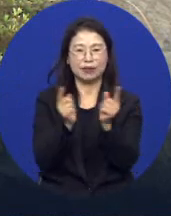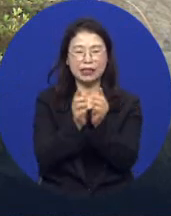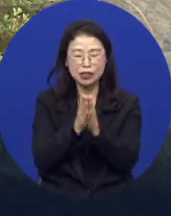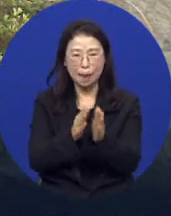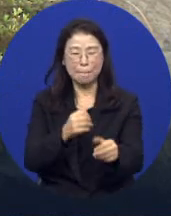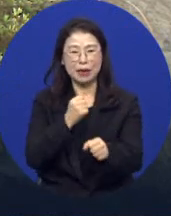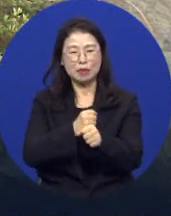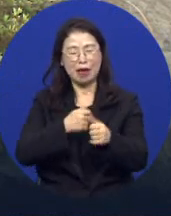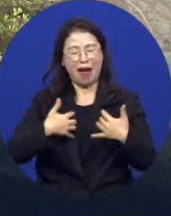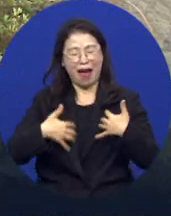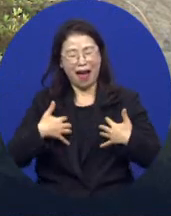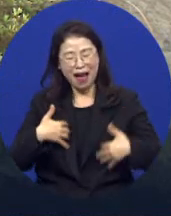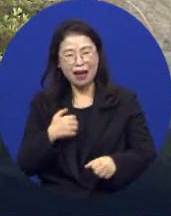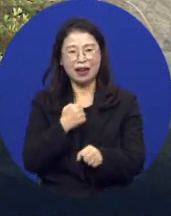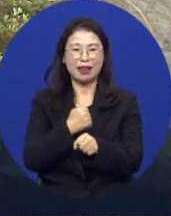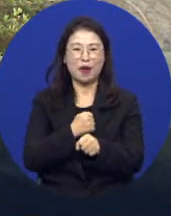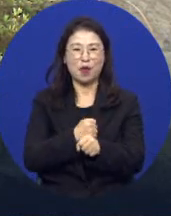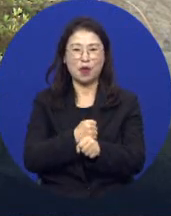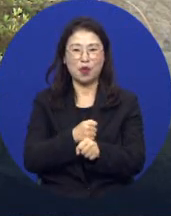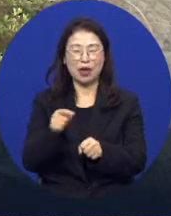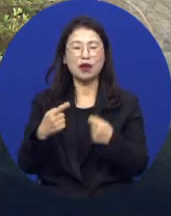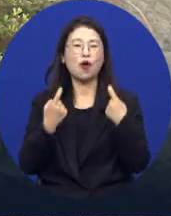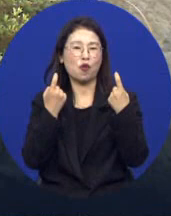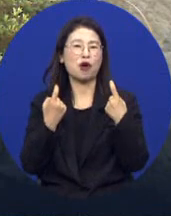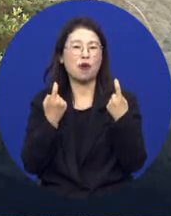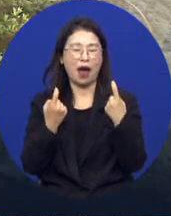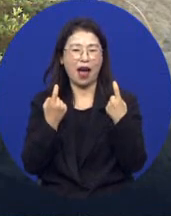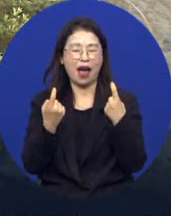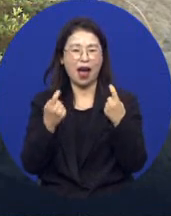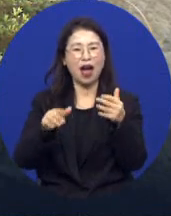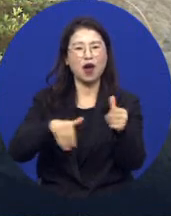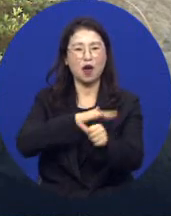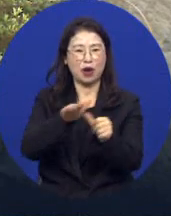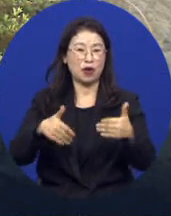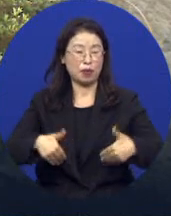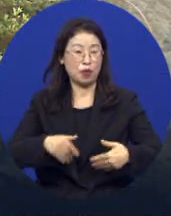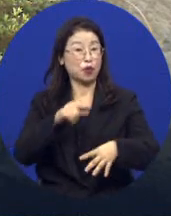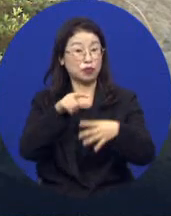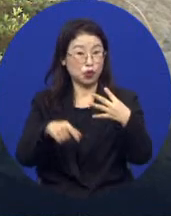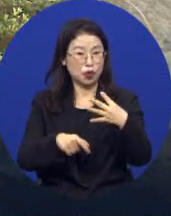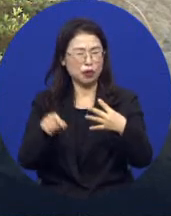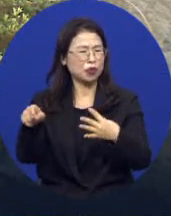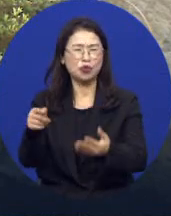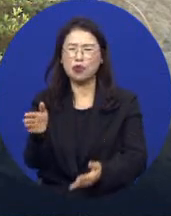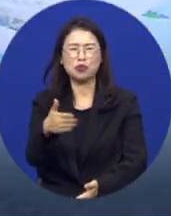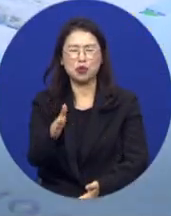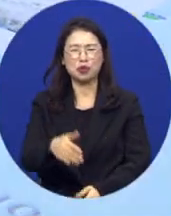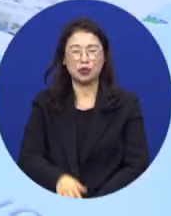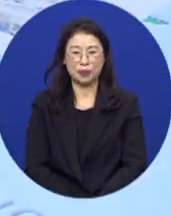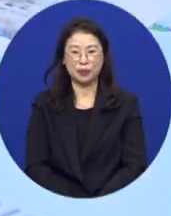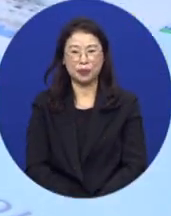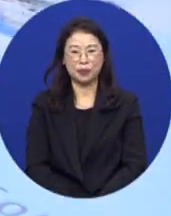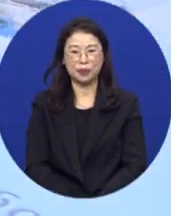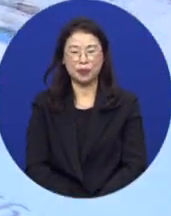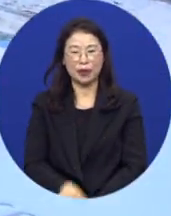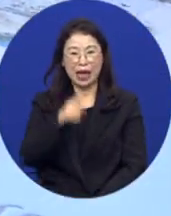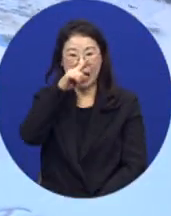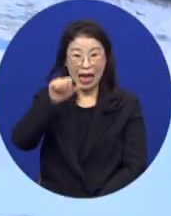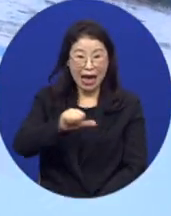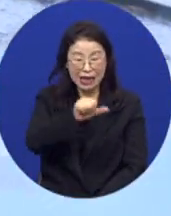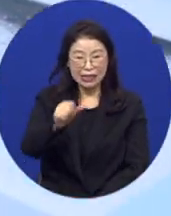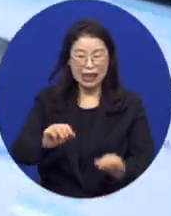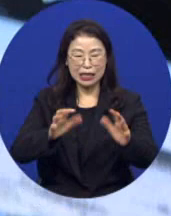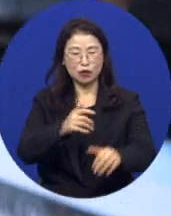체험을 하면서 즐길 수 있고 이러한 관광 여건이 돼야 되는데 그것도 부족하고. 동남아